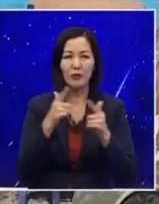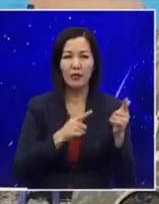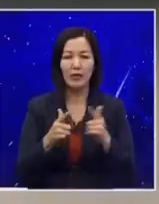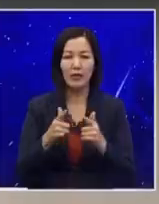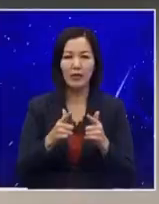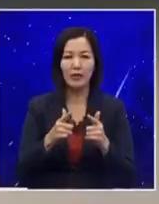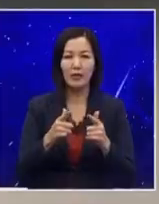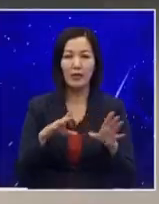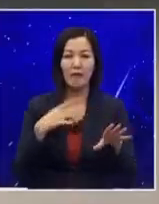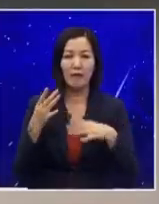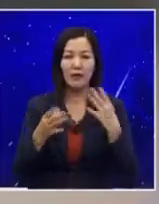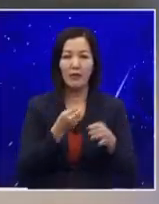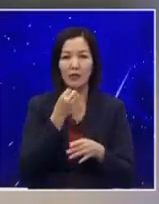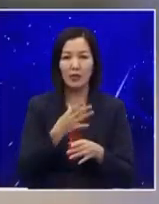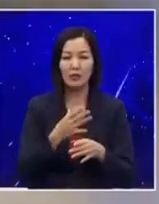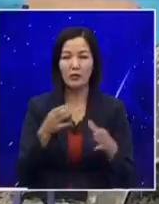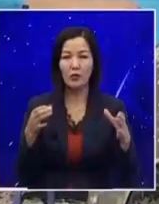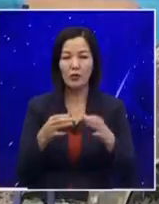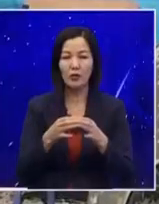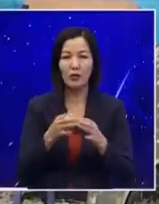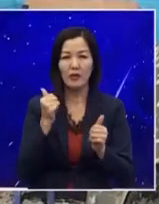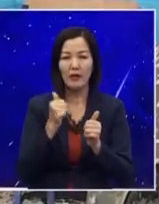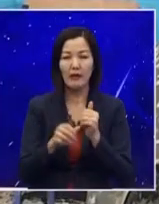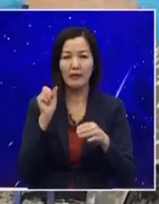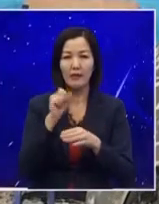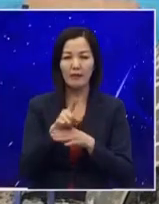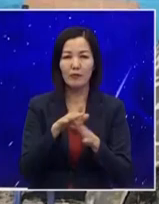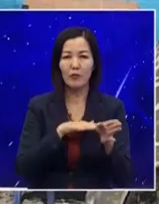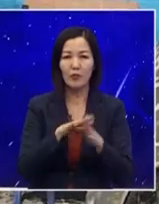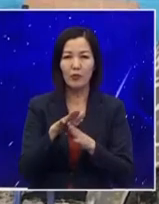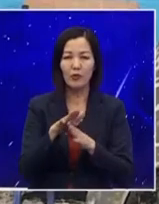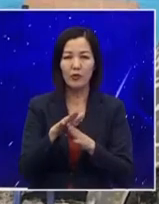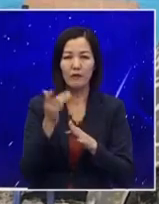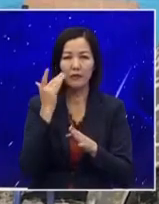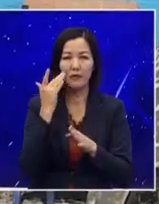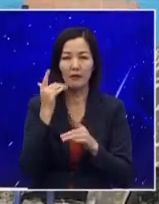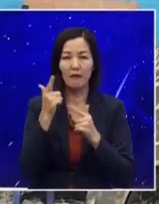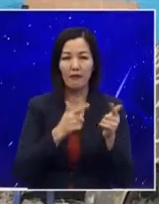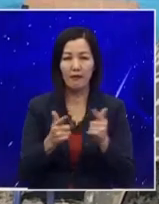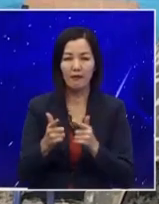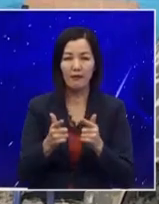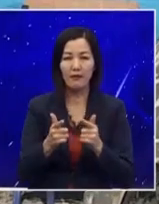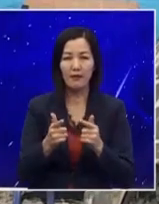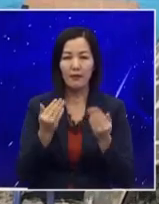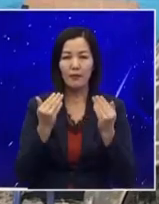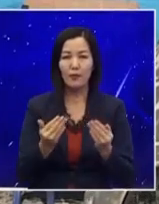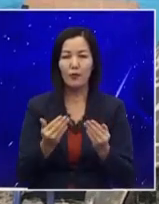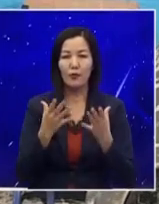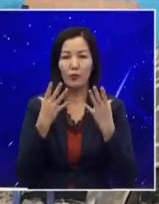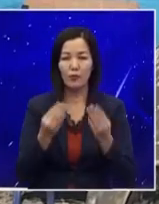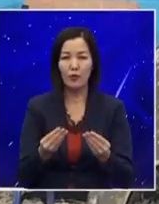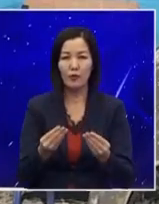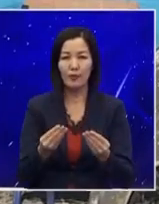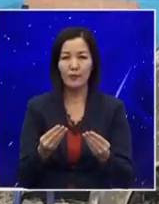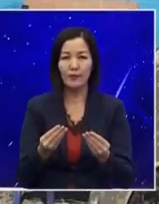жақсы. Жеке құрам әр тапсырманы орындауға әр уақытта әр кезде дайын. Бүгінгі таңда